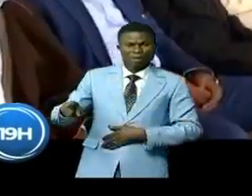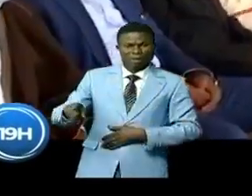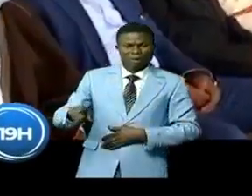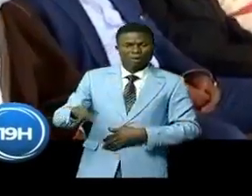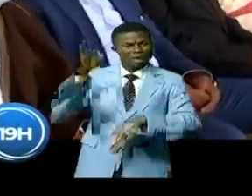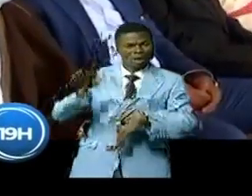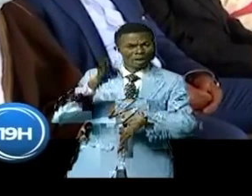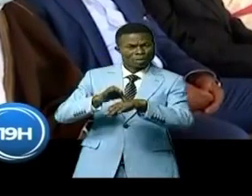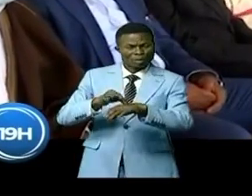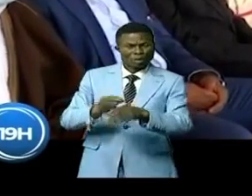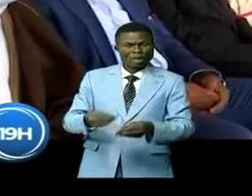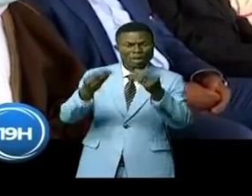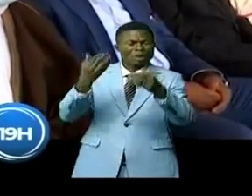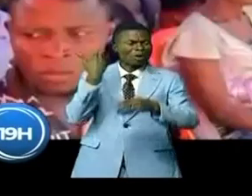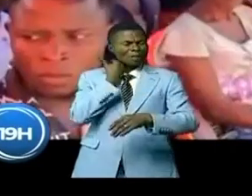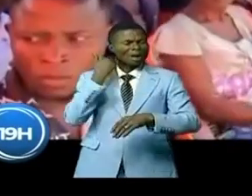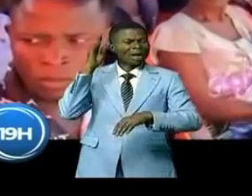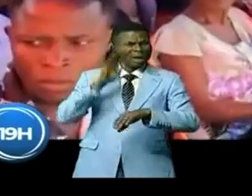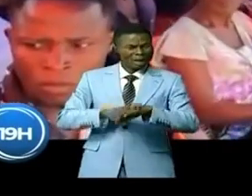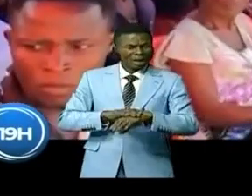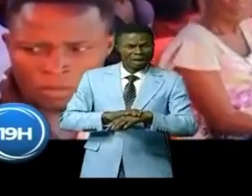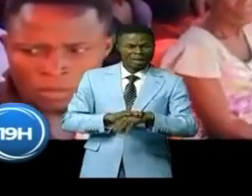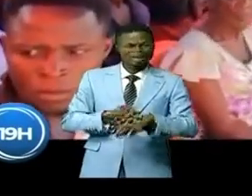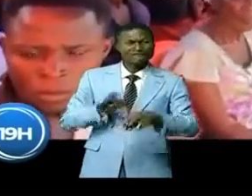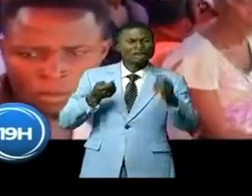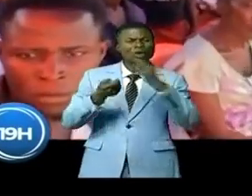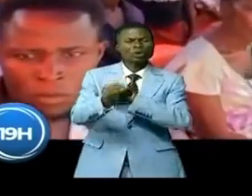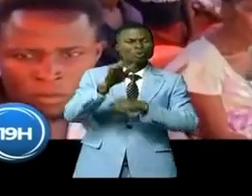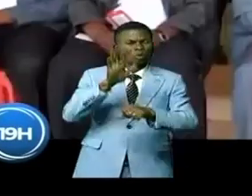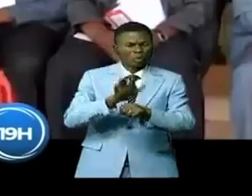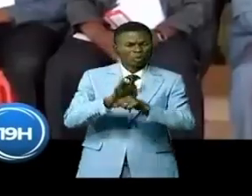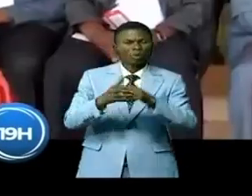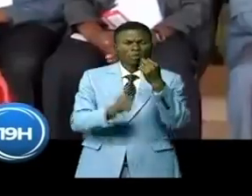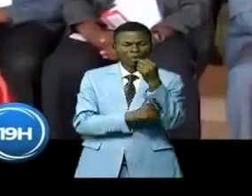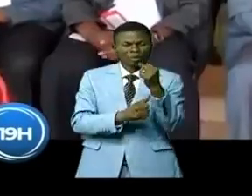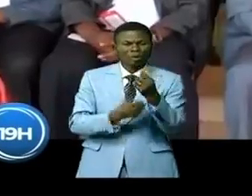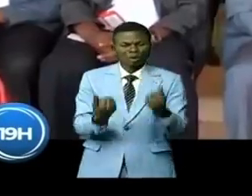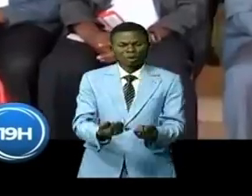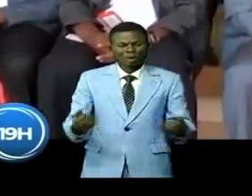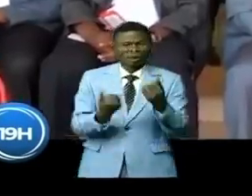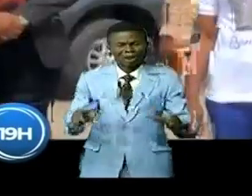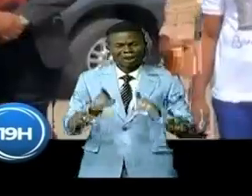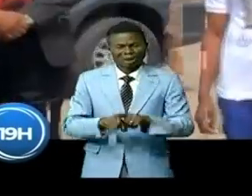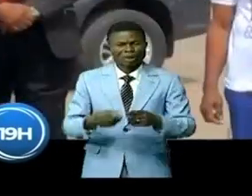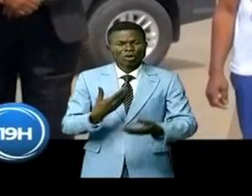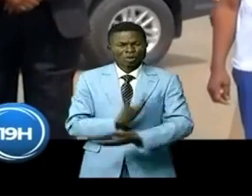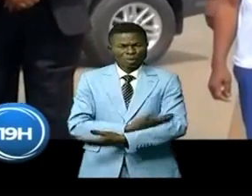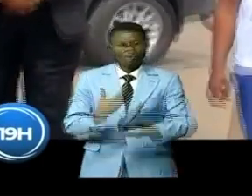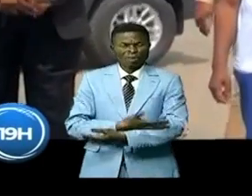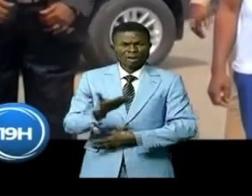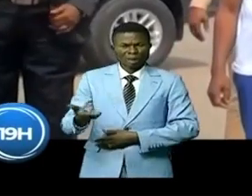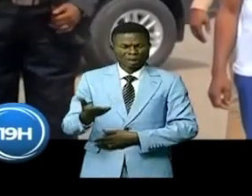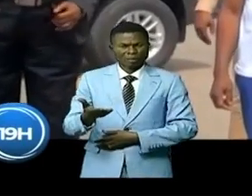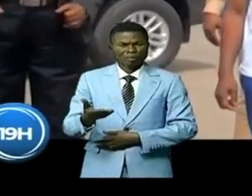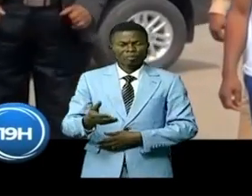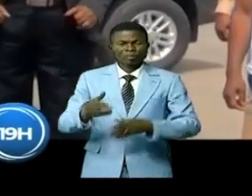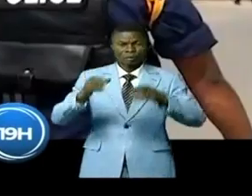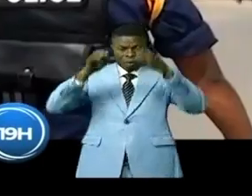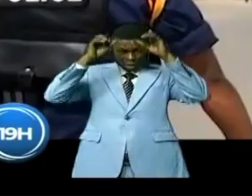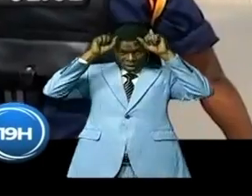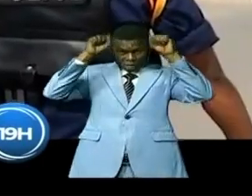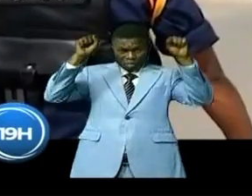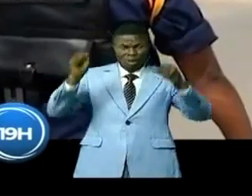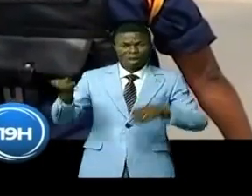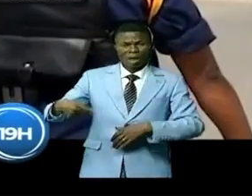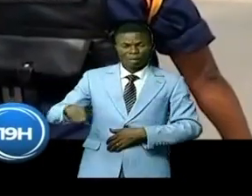moustiques portent de malaria, cause d'un taux élevé tant de la mortalité que de la morbidité de la population. Le chef de l'exécutif